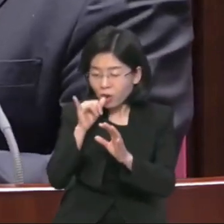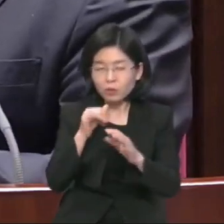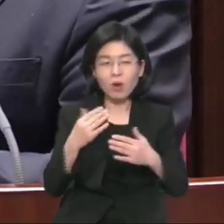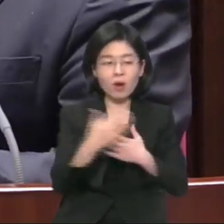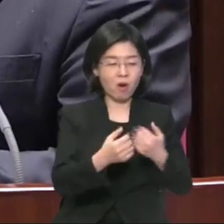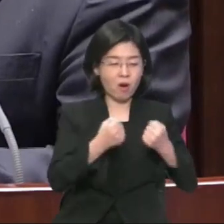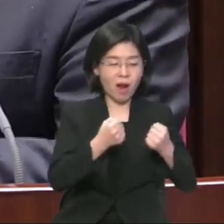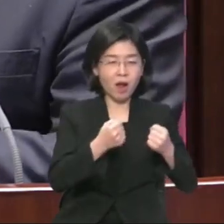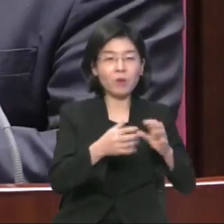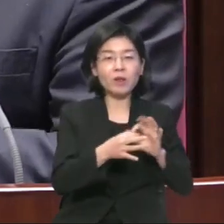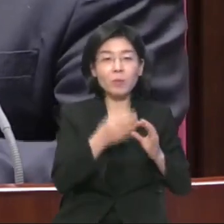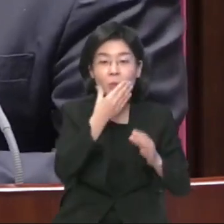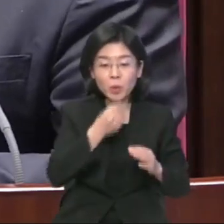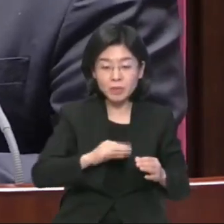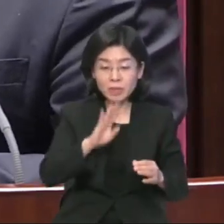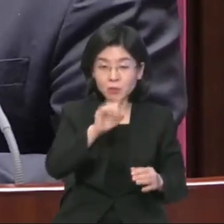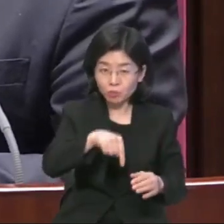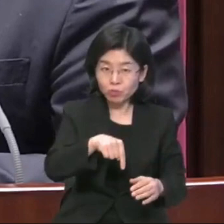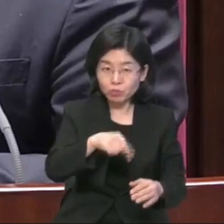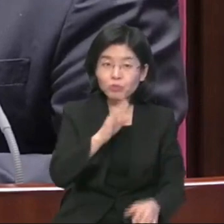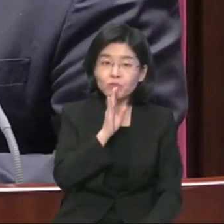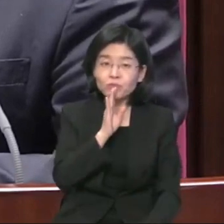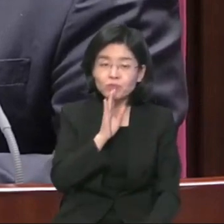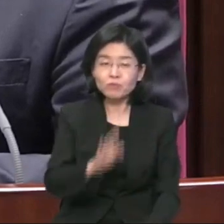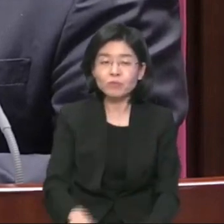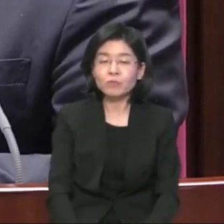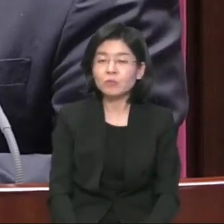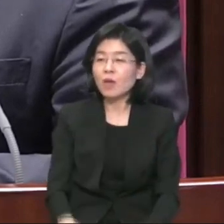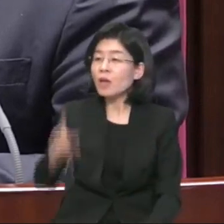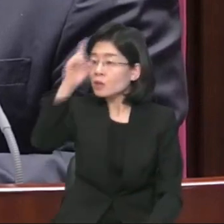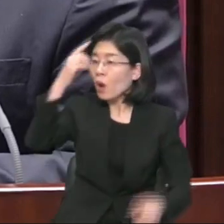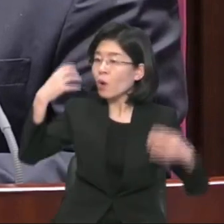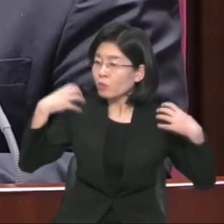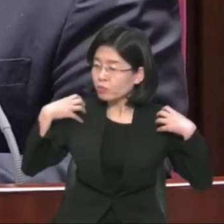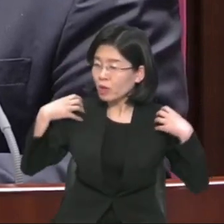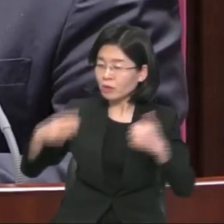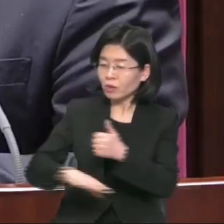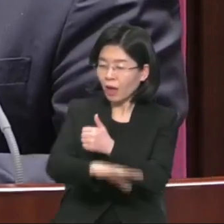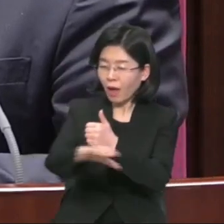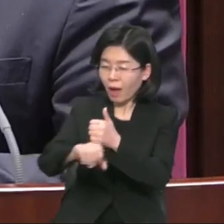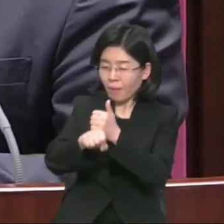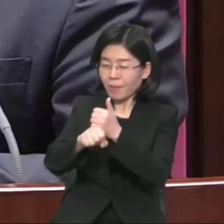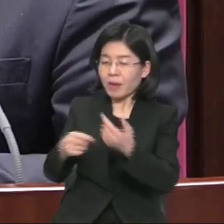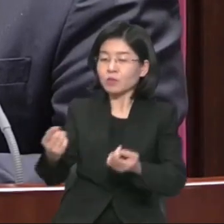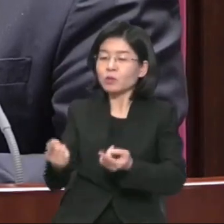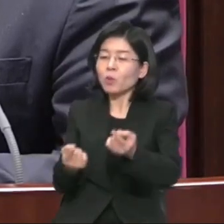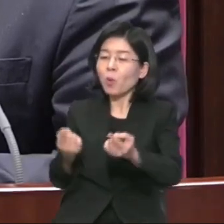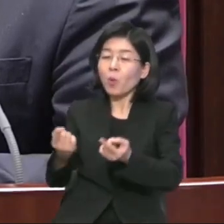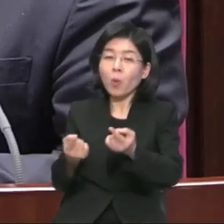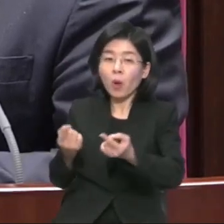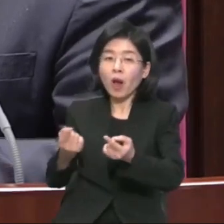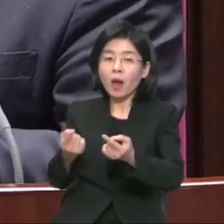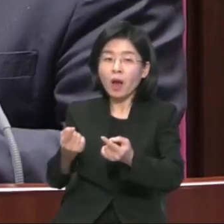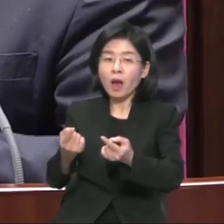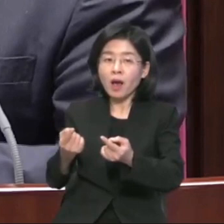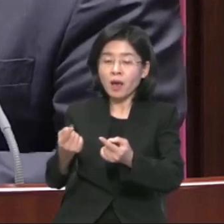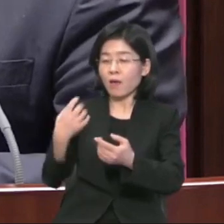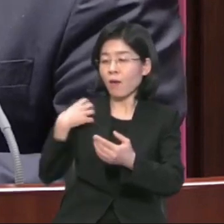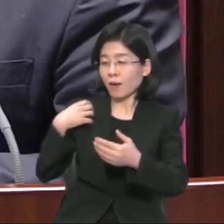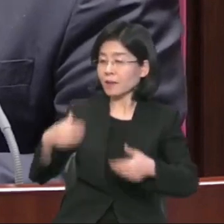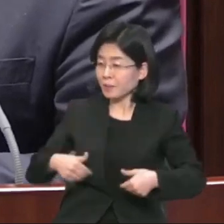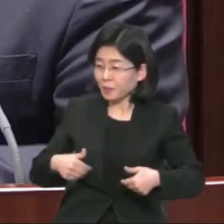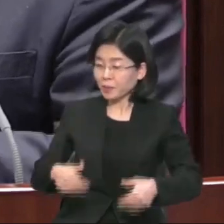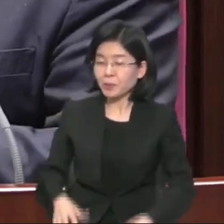생각하기에는 이런 것들이 이제는 범정부적인 차원에서 컨트롤 타워가 있어야 된다라는 생각을 하는데 예를